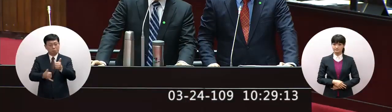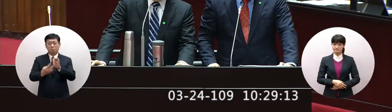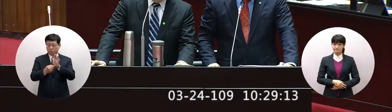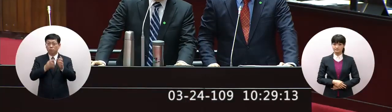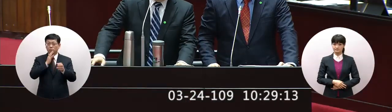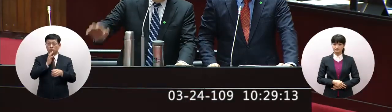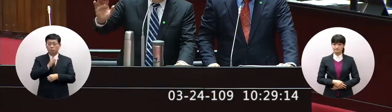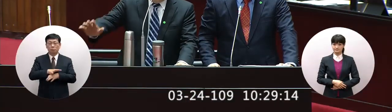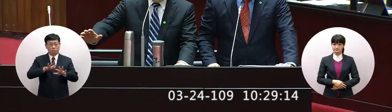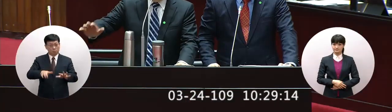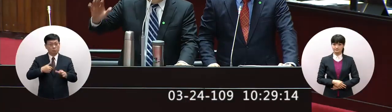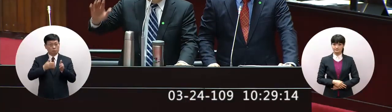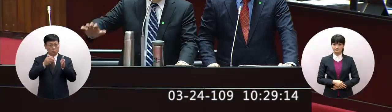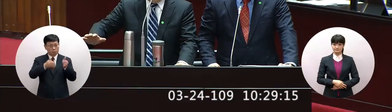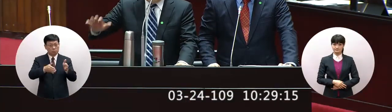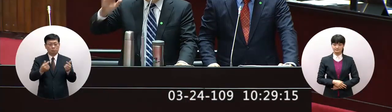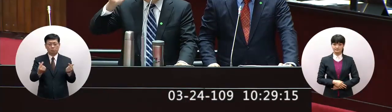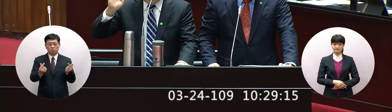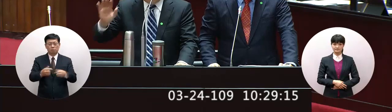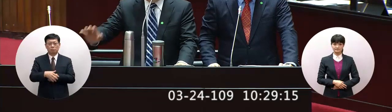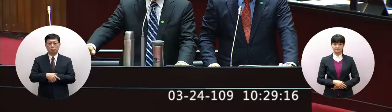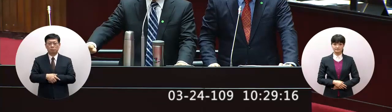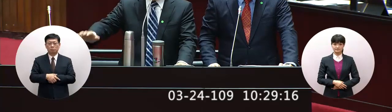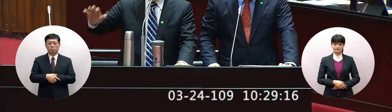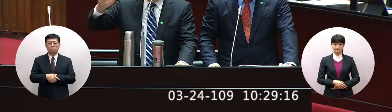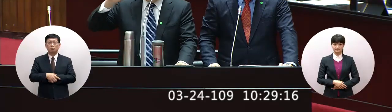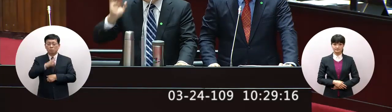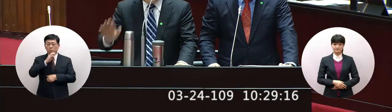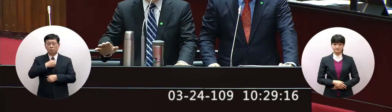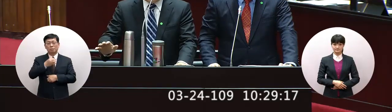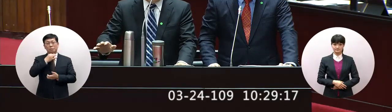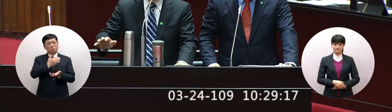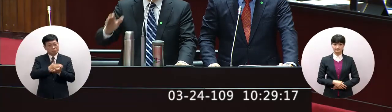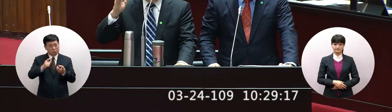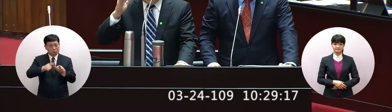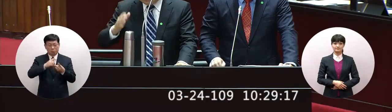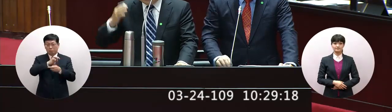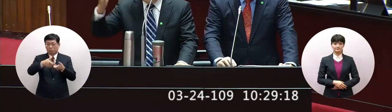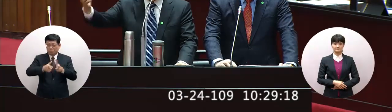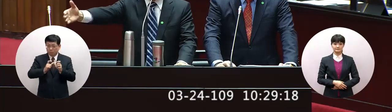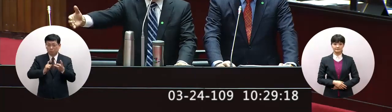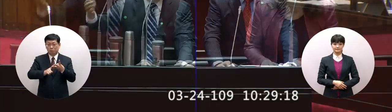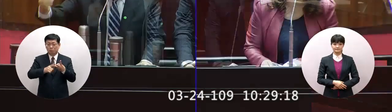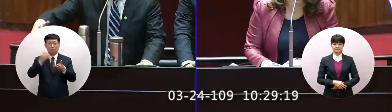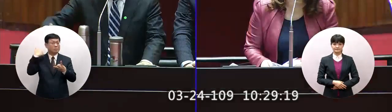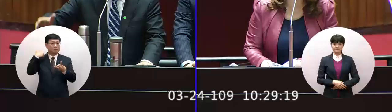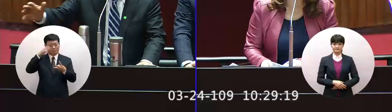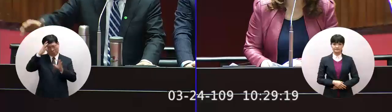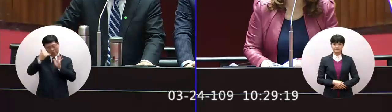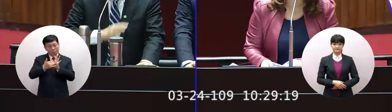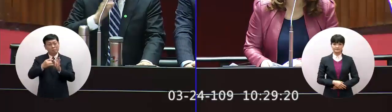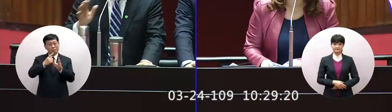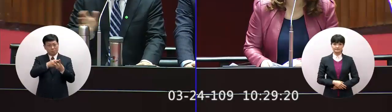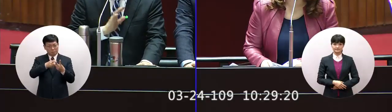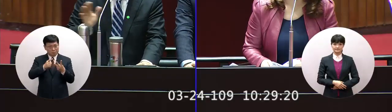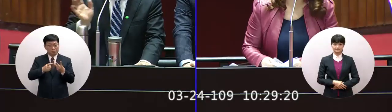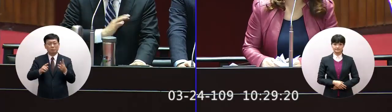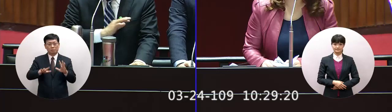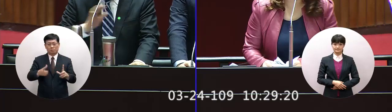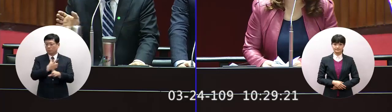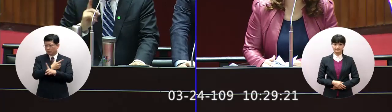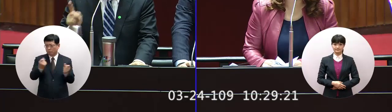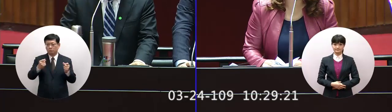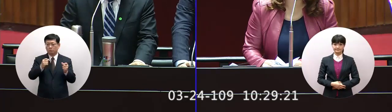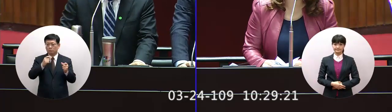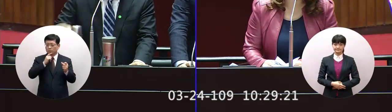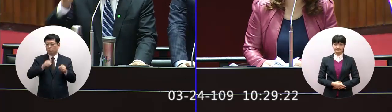是我们对于相关这个纾困振兴，甚至于之前的防疫等等，现在都